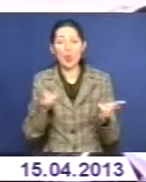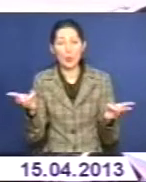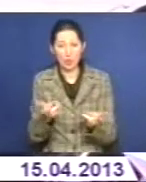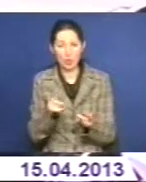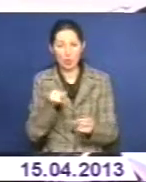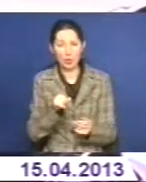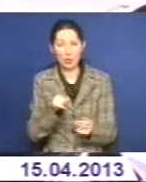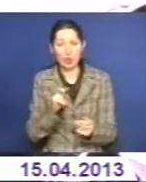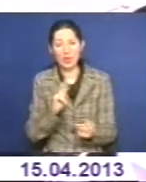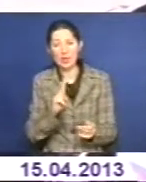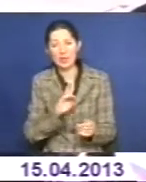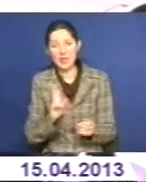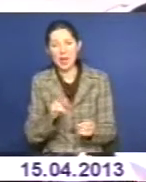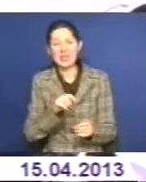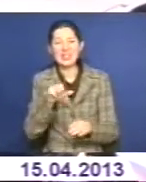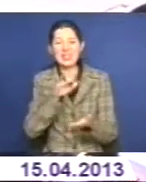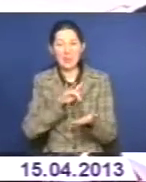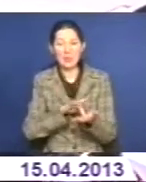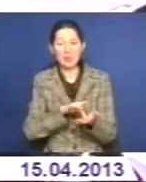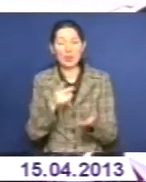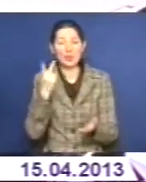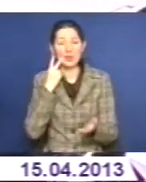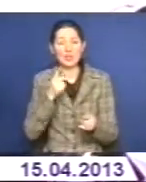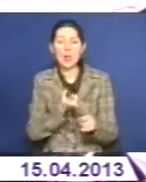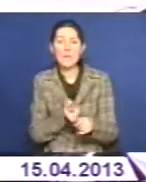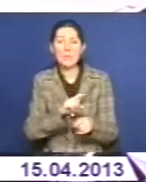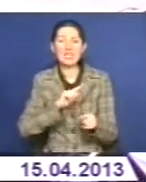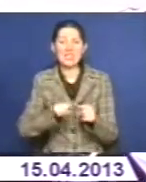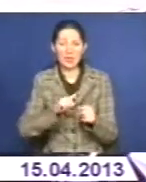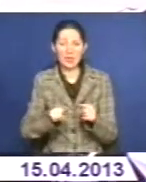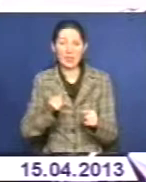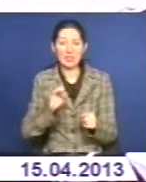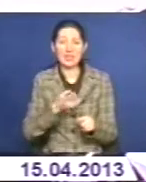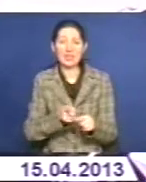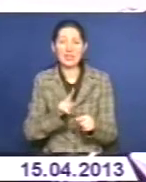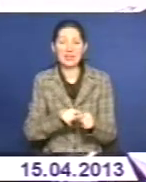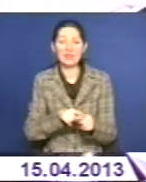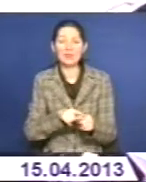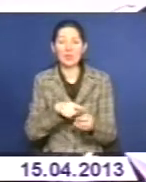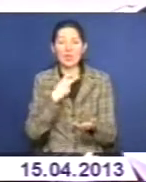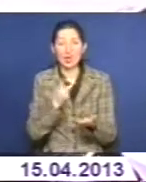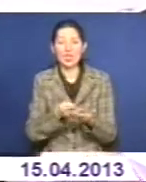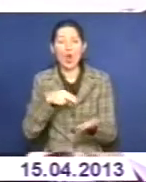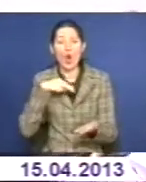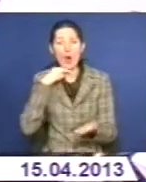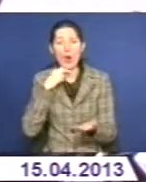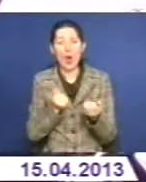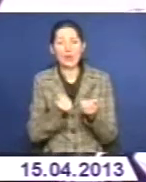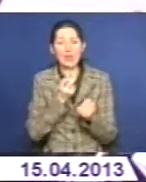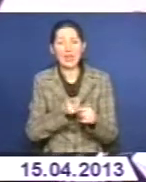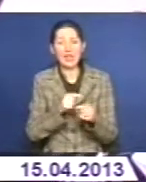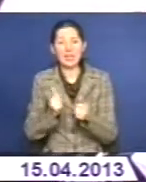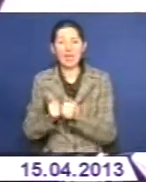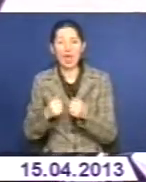що як-не-як за містом завжди більша швидкість, і це зосереджує увагу водія, який